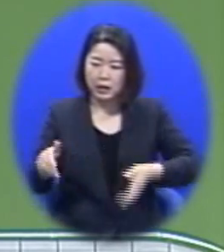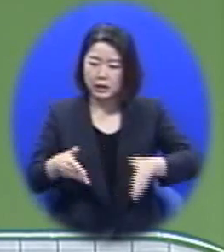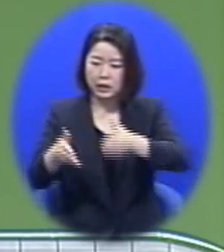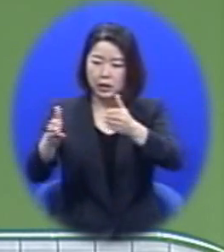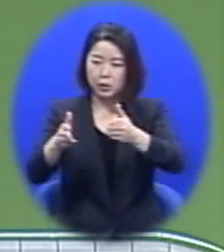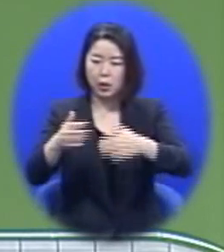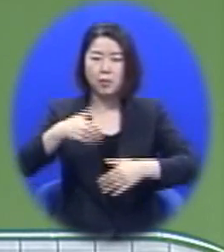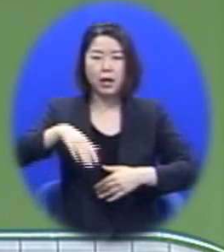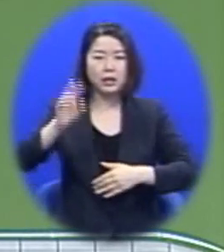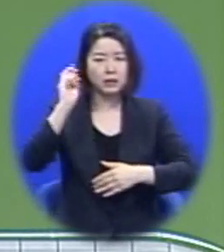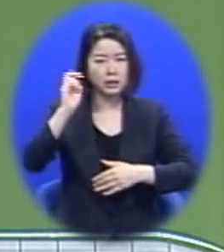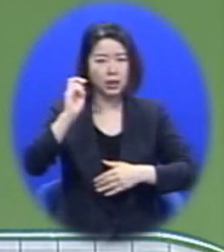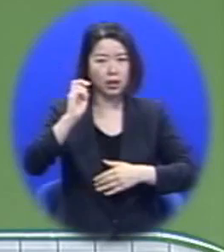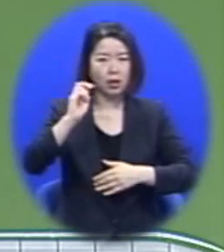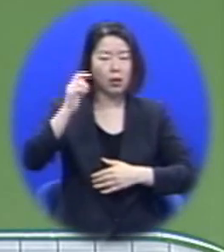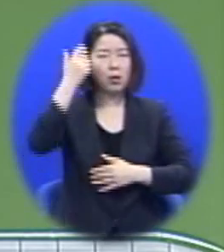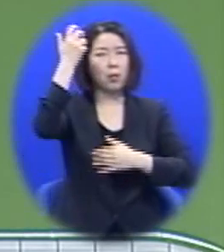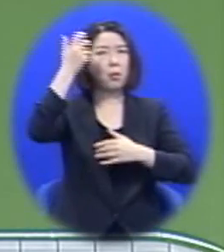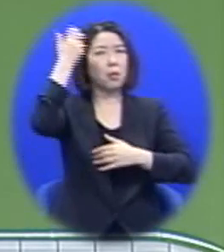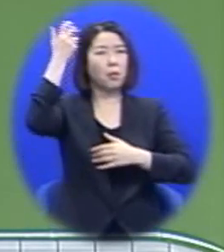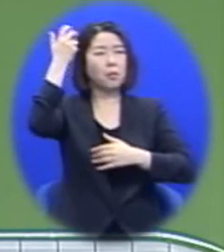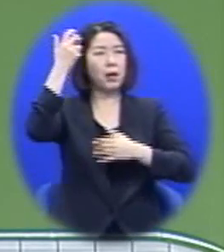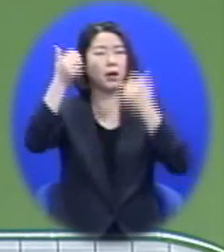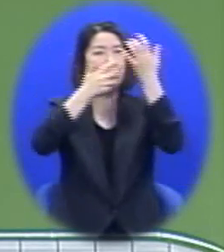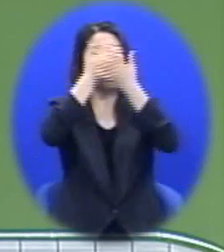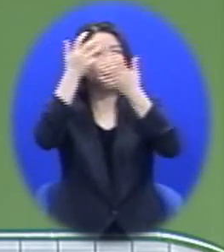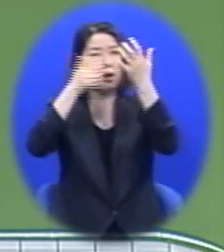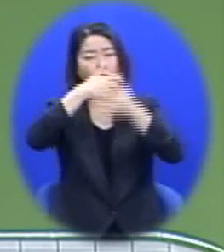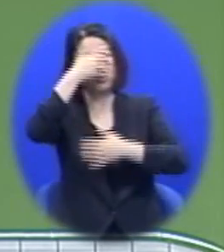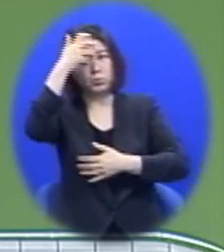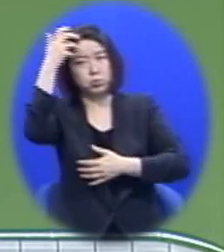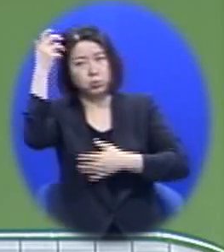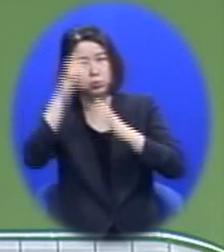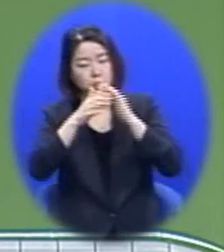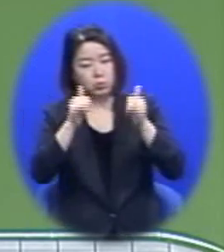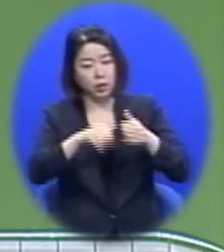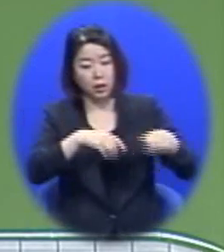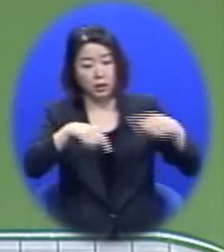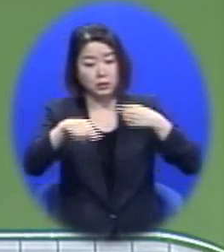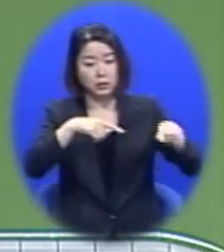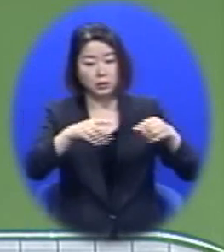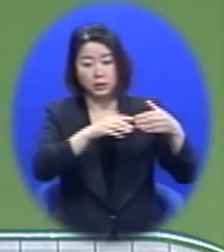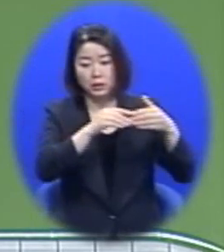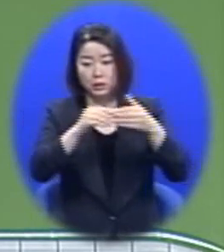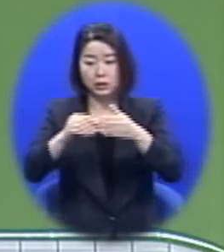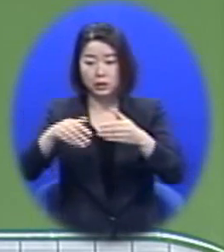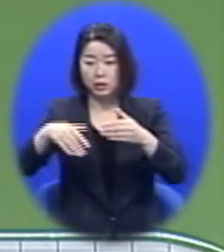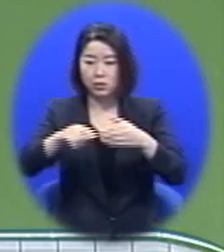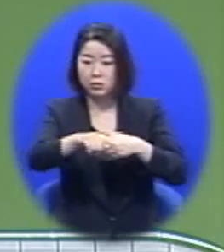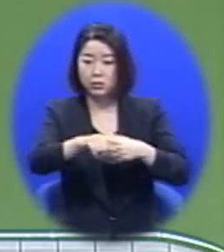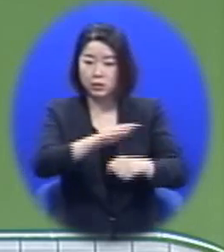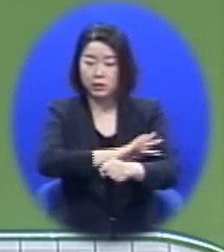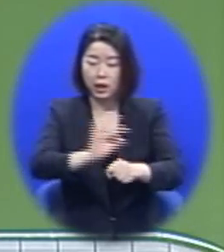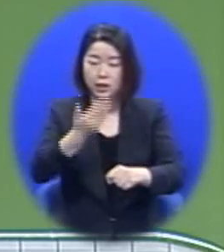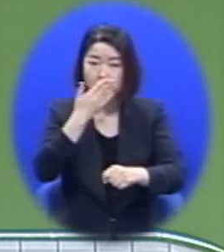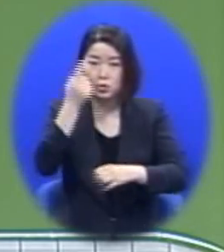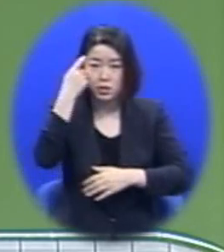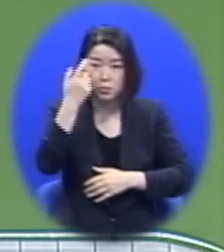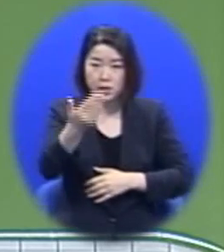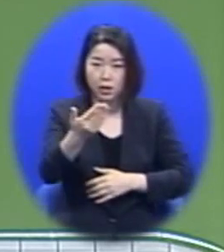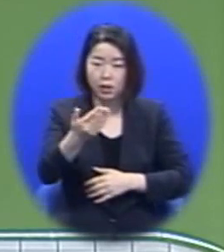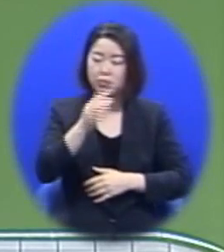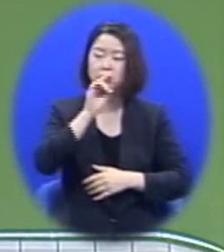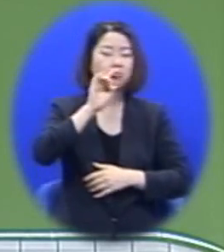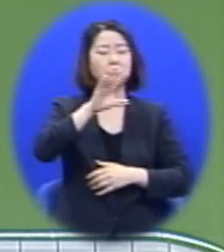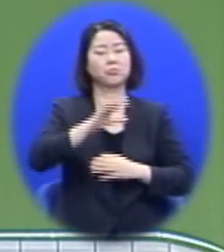망상에 사로잡힌 지도자, 그들을 따라가는 그런 사람들이 잘 될 수가 있겠습니까? 말도 안